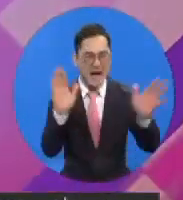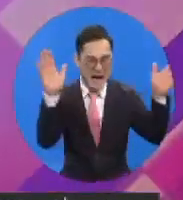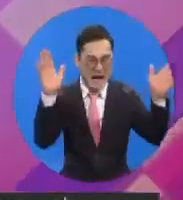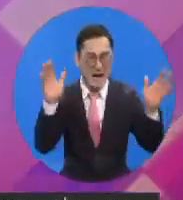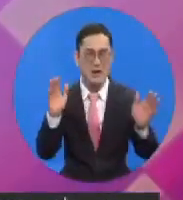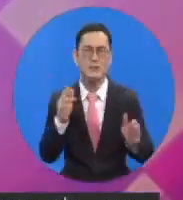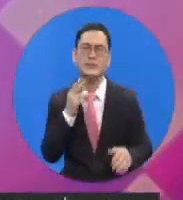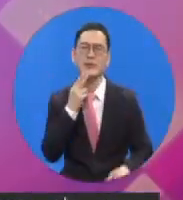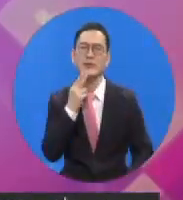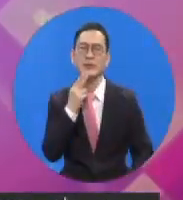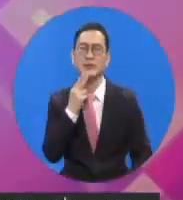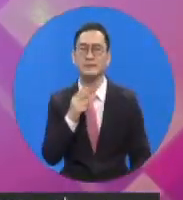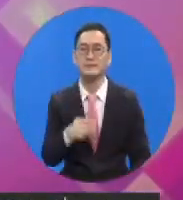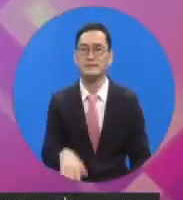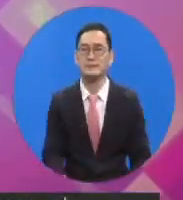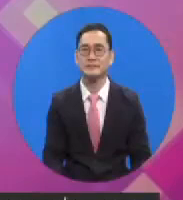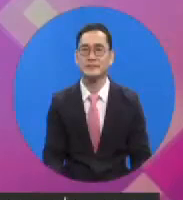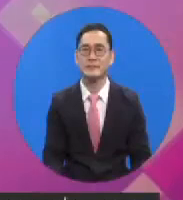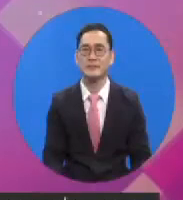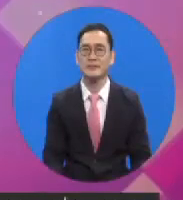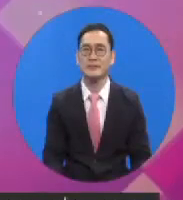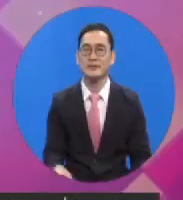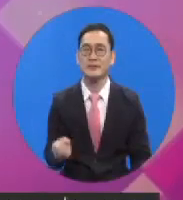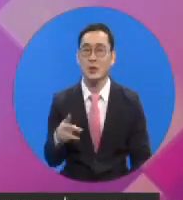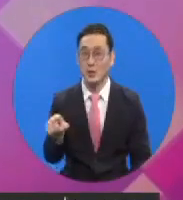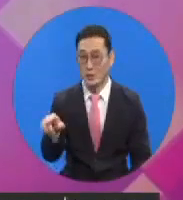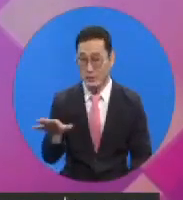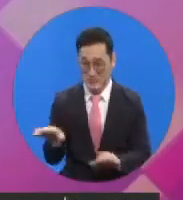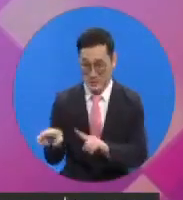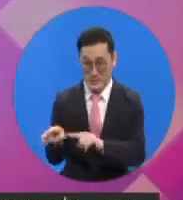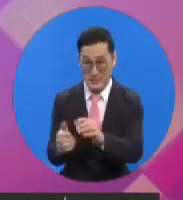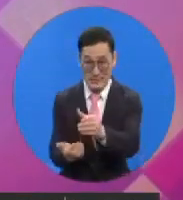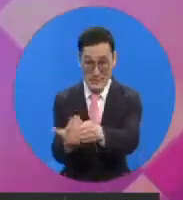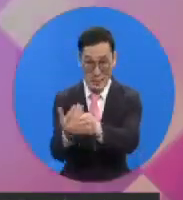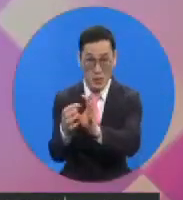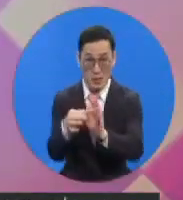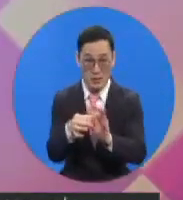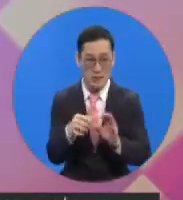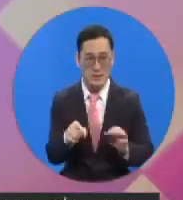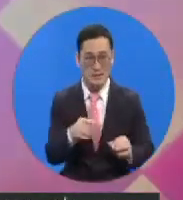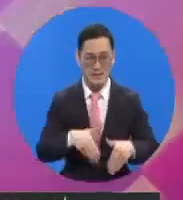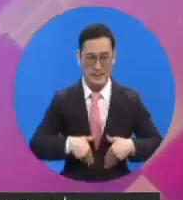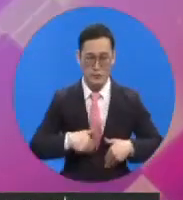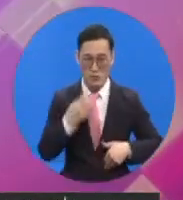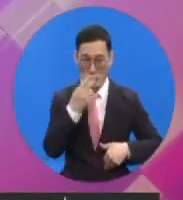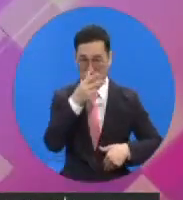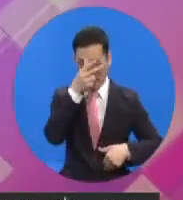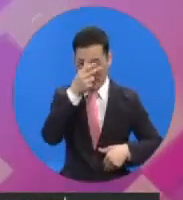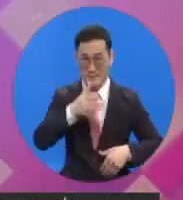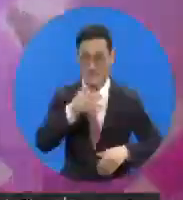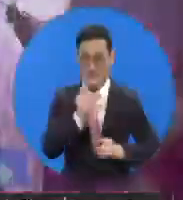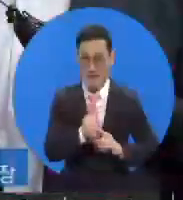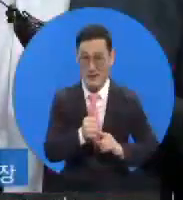바로 라임 사태를 수사를 지휘했던 남부지검장이 돌연 어제 사표를 쓴 겁니다.